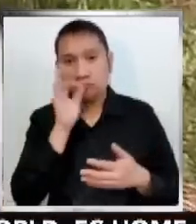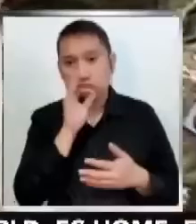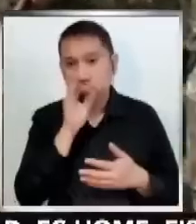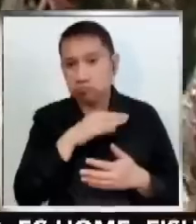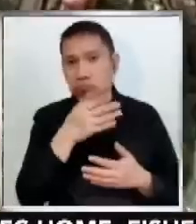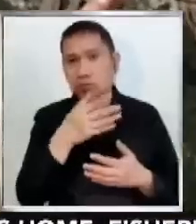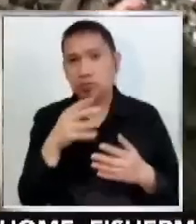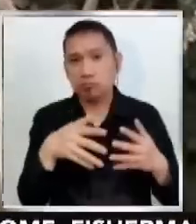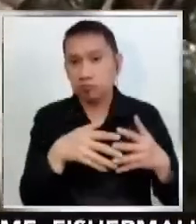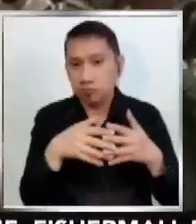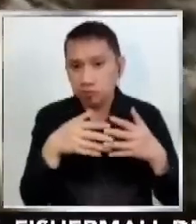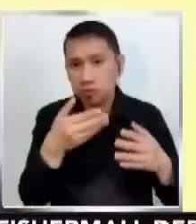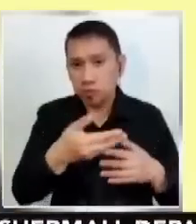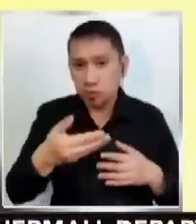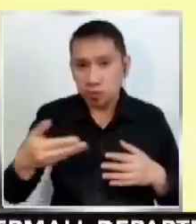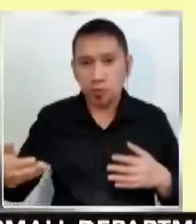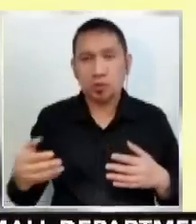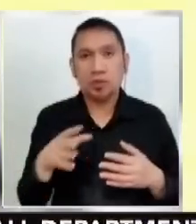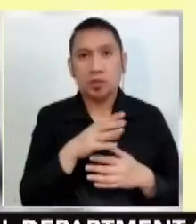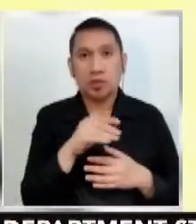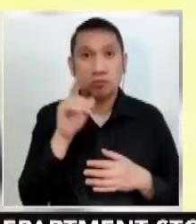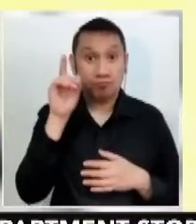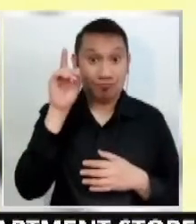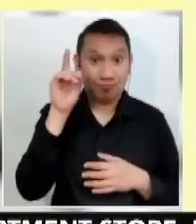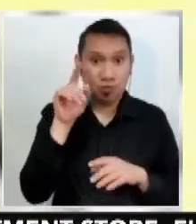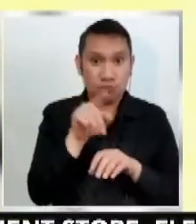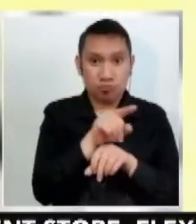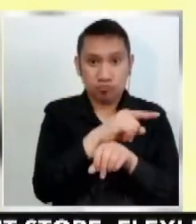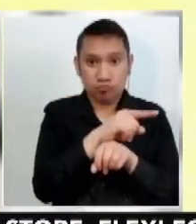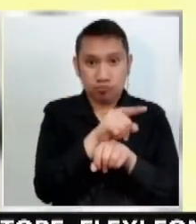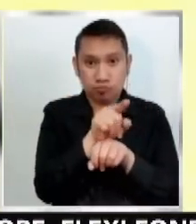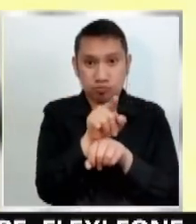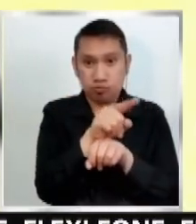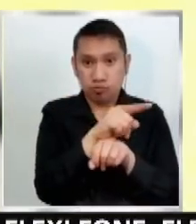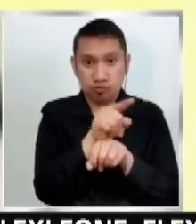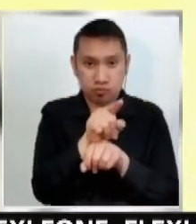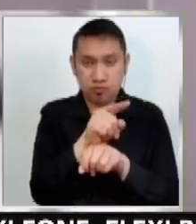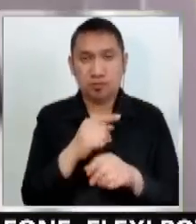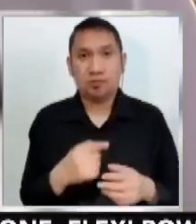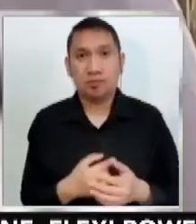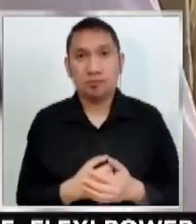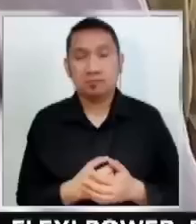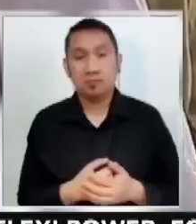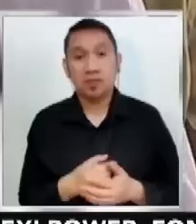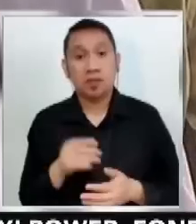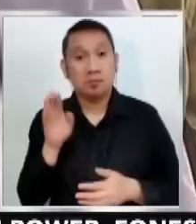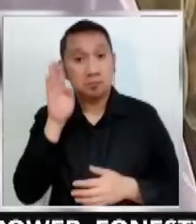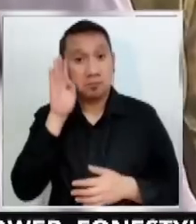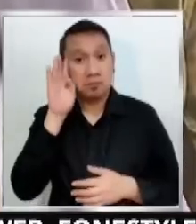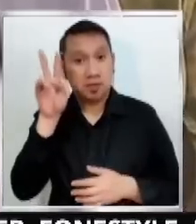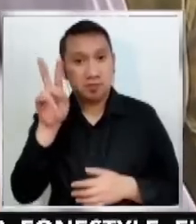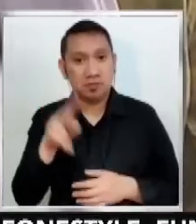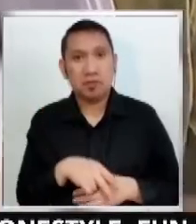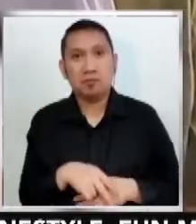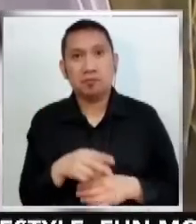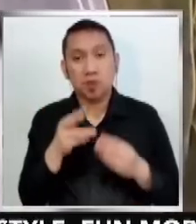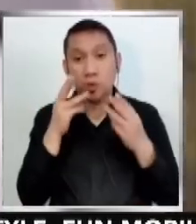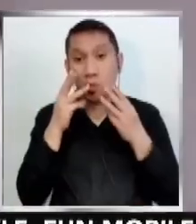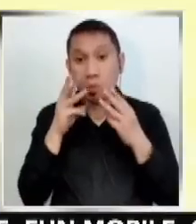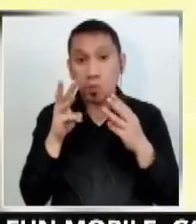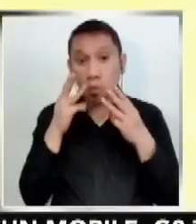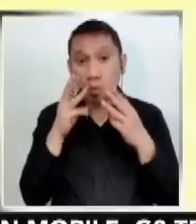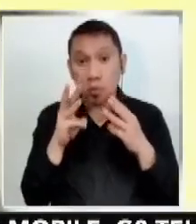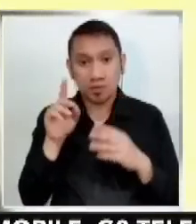na ang tangkeng ito. Sinaksihan ng pagsasanay ni Pangulong Bongbong Marcos at si Australian Defense Minister Richard